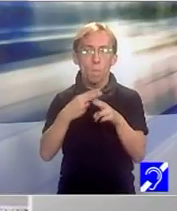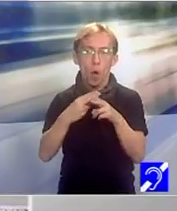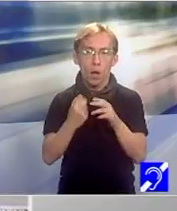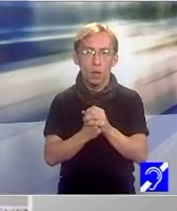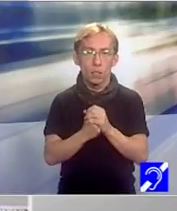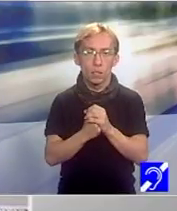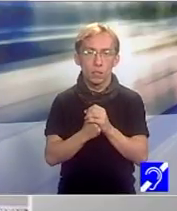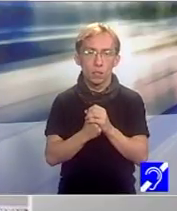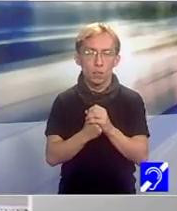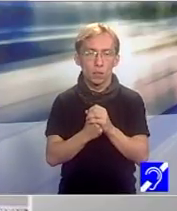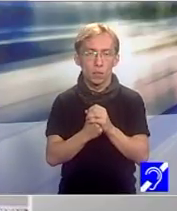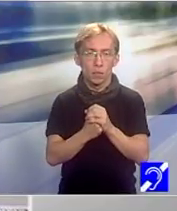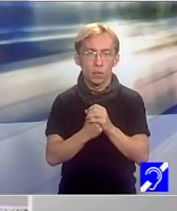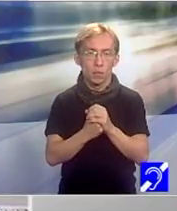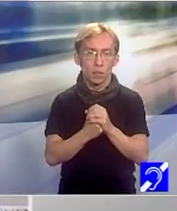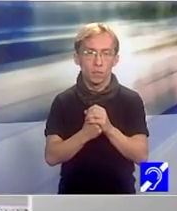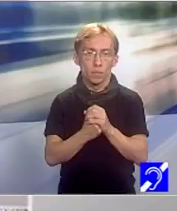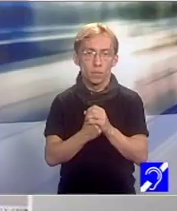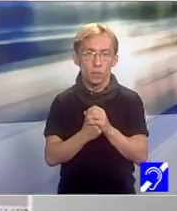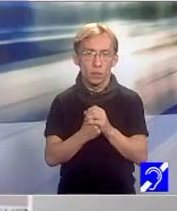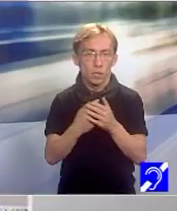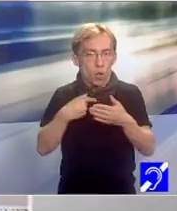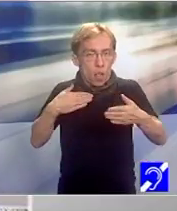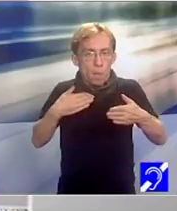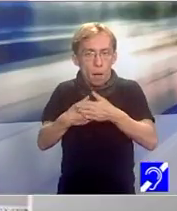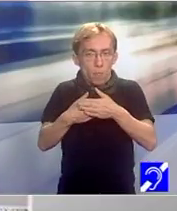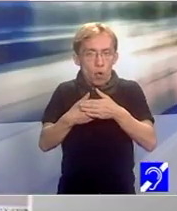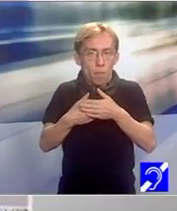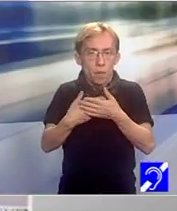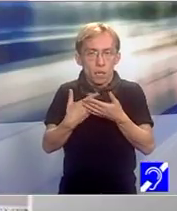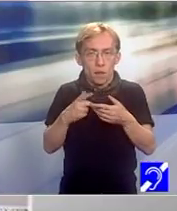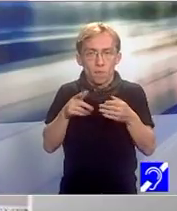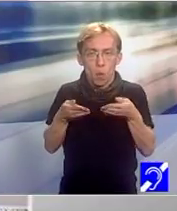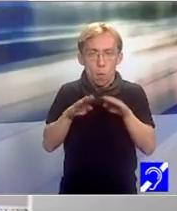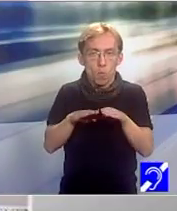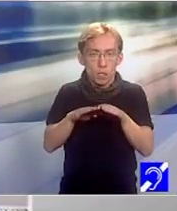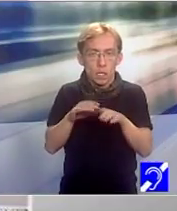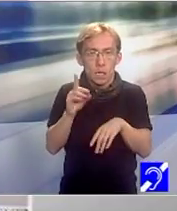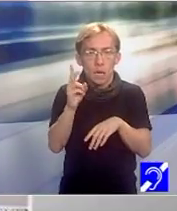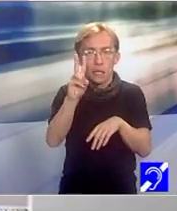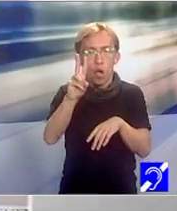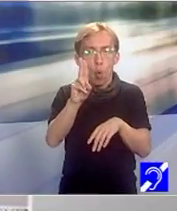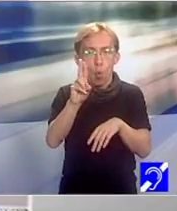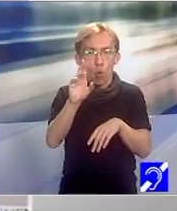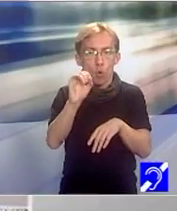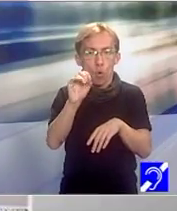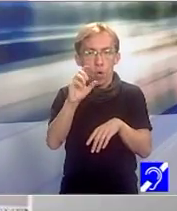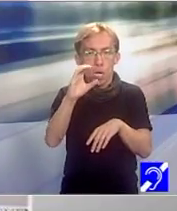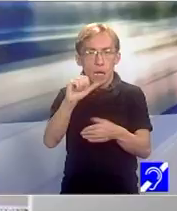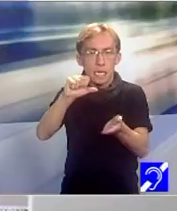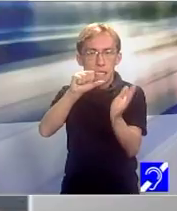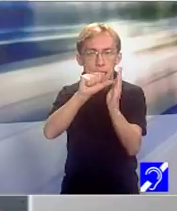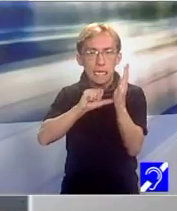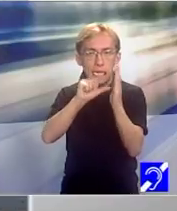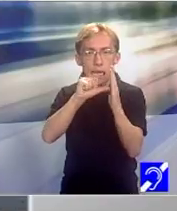mi-eram să fiu ucisă de două ori în UPU. Pentru că oamenii nu știam ce au și simplu motiv să spună ungarou îți dublează